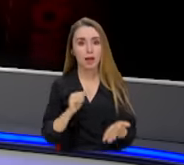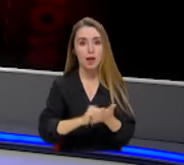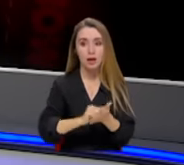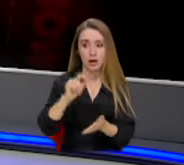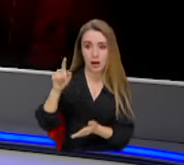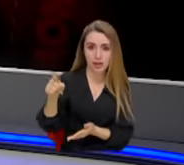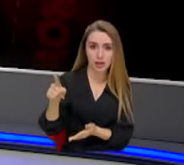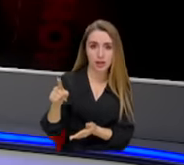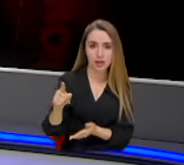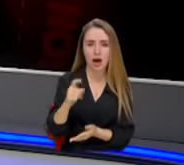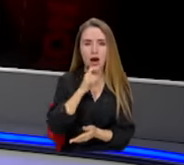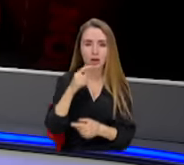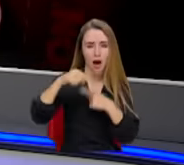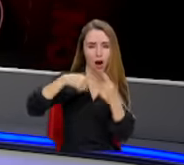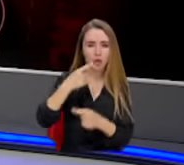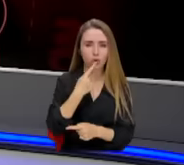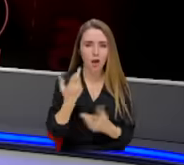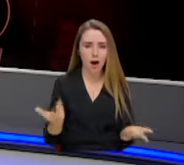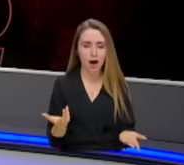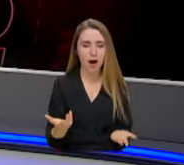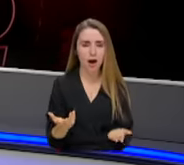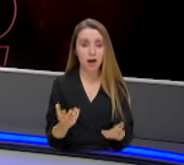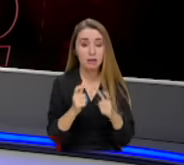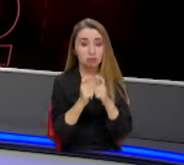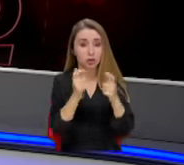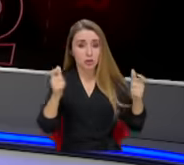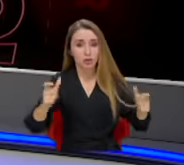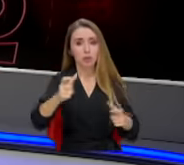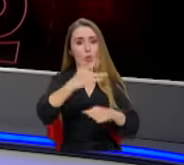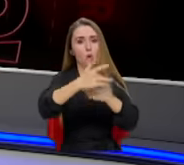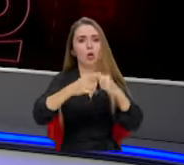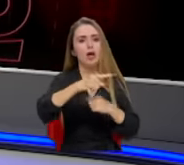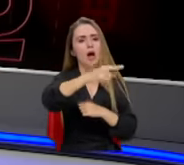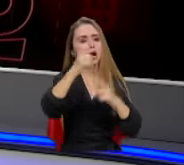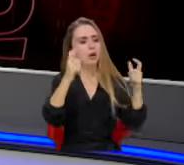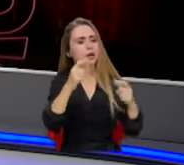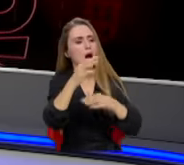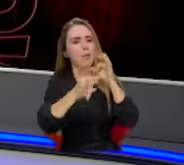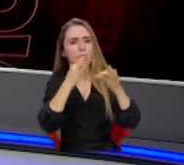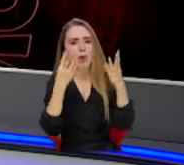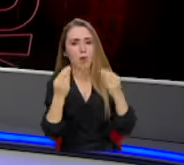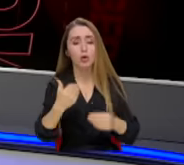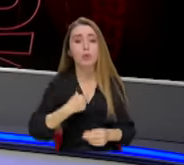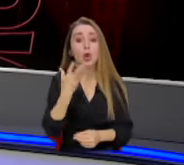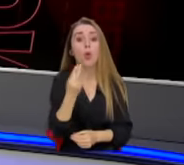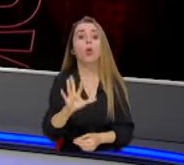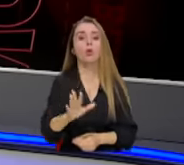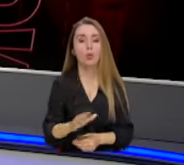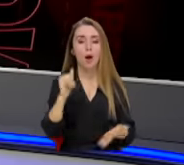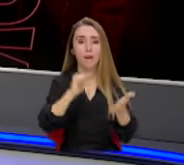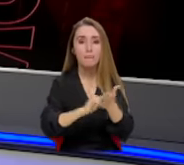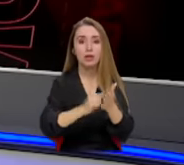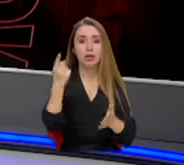Gazeteciyi açık aramakla suçlamıştı ya. Hatta gelişmiş bir ülkede her yerde bu haber olur. Bizde olamıyor,